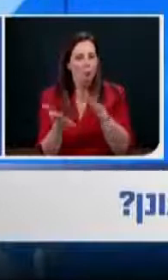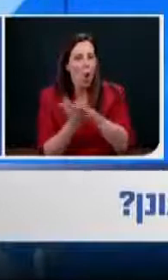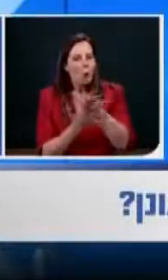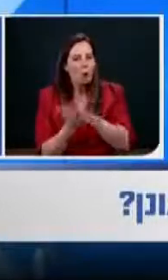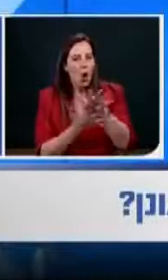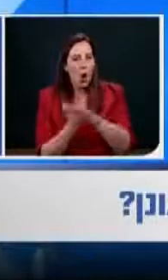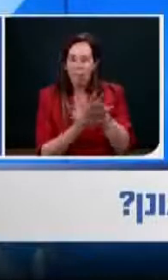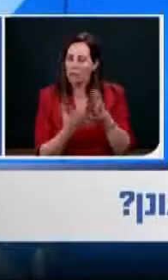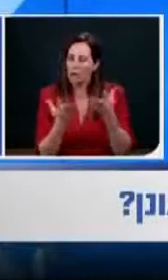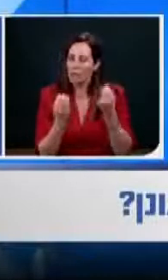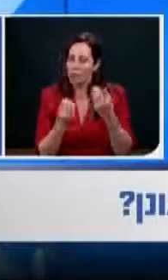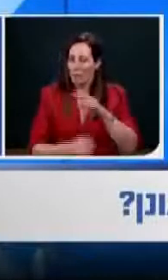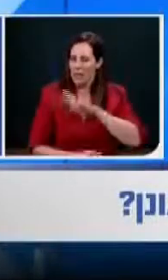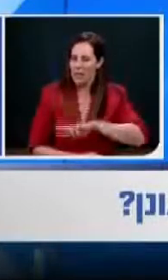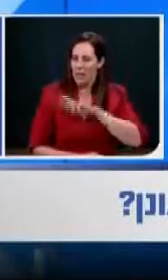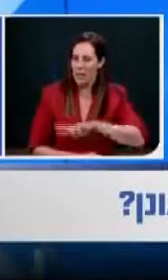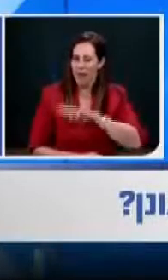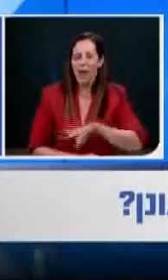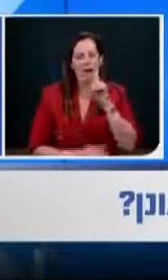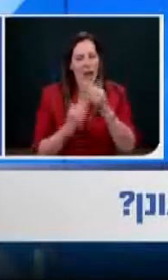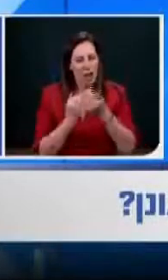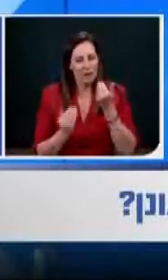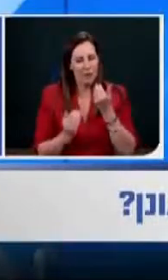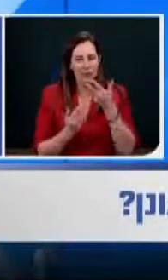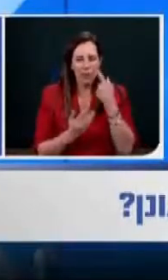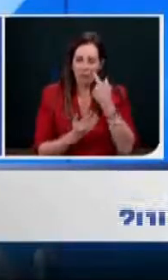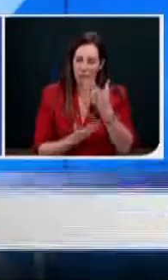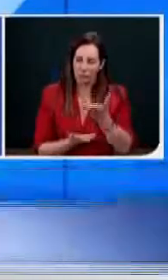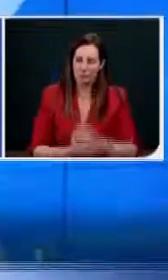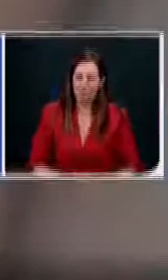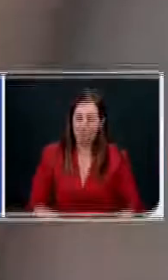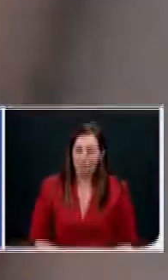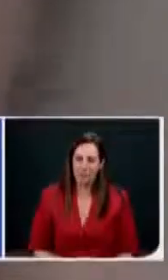רבות והרבה עוגמת נפש, אבל עוד קודם, הנה תזכורת קצרה.